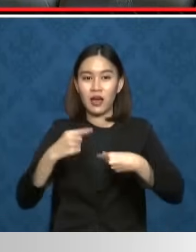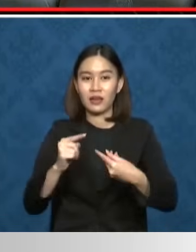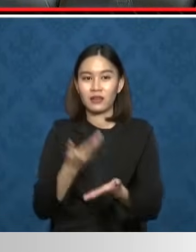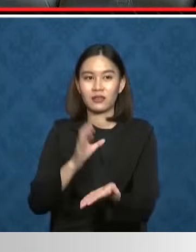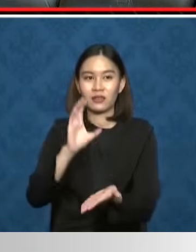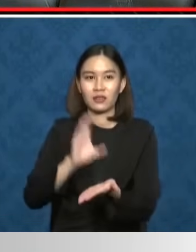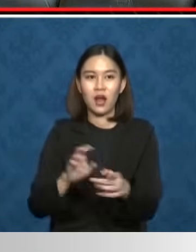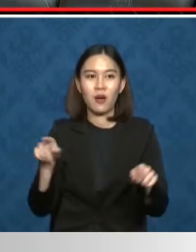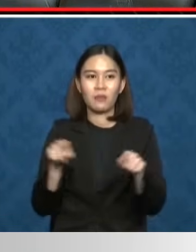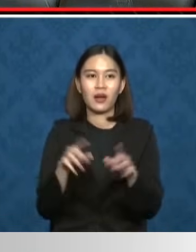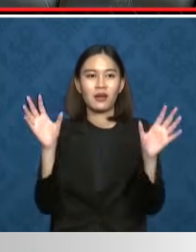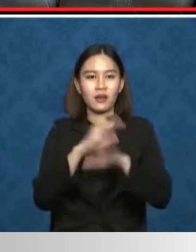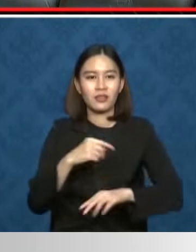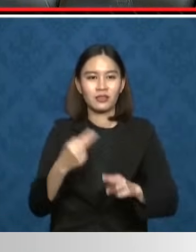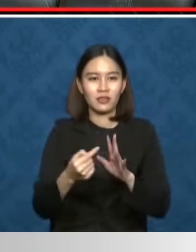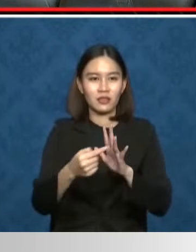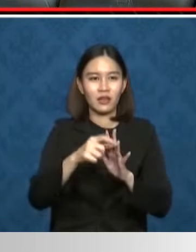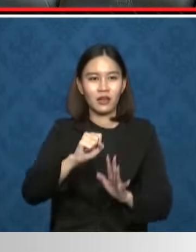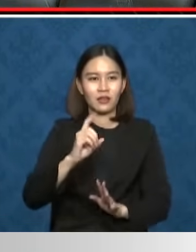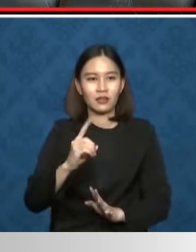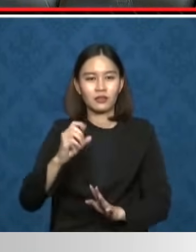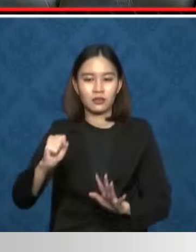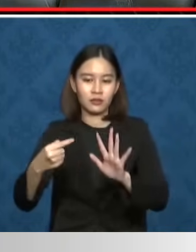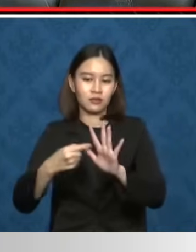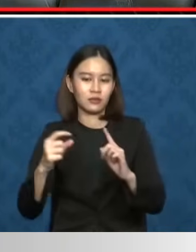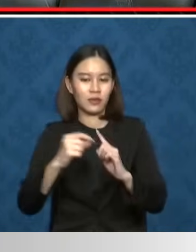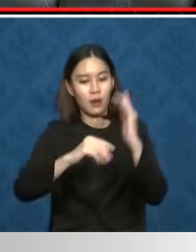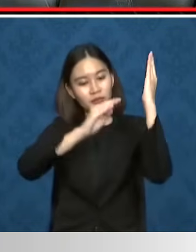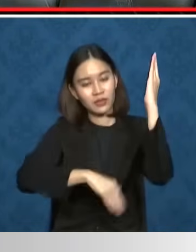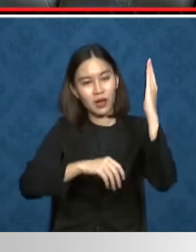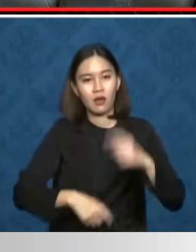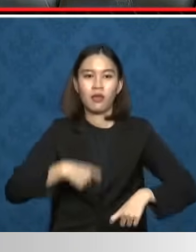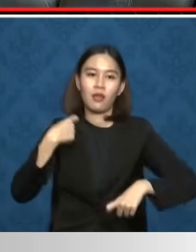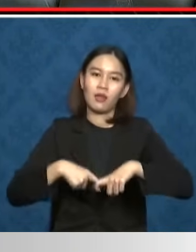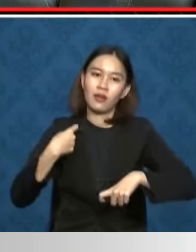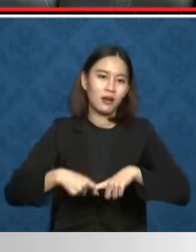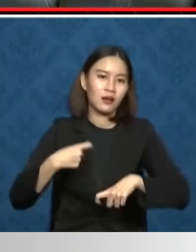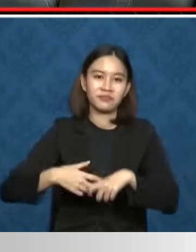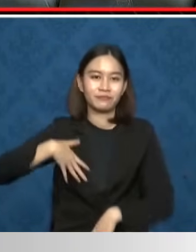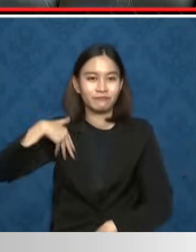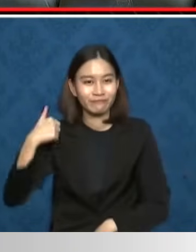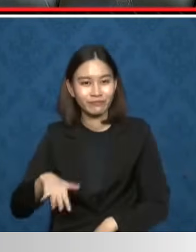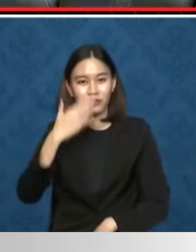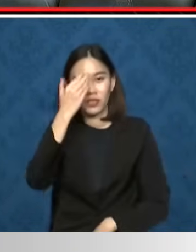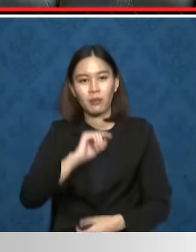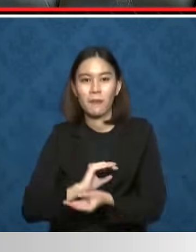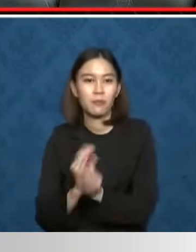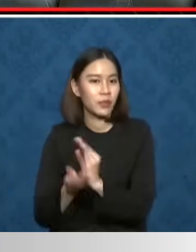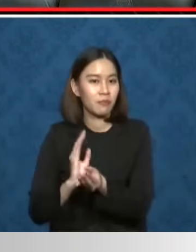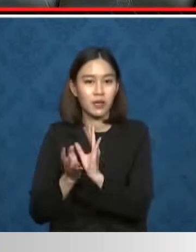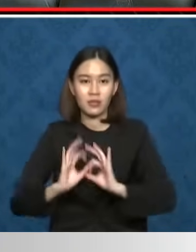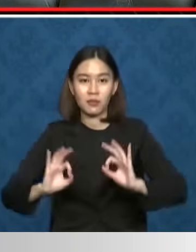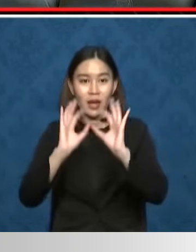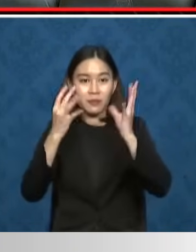มาณแบบเศษสาครับซึ่งเป็นคำภาษาใต้ครับที่แปลว่าลำบากน่าเวทนาเพราะไม่มีความเปลี่ยนแปลงที่สำคั